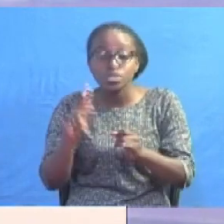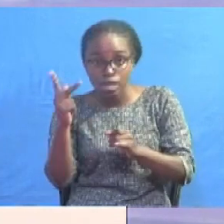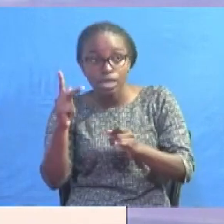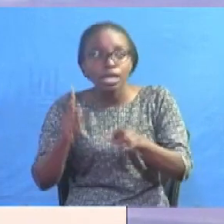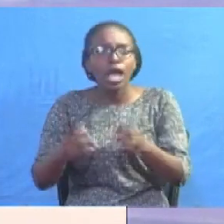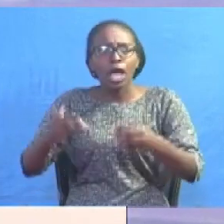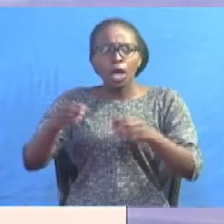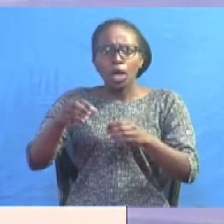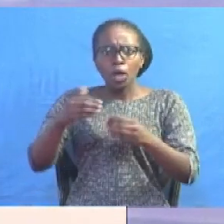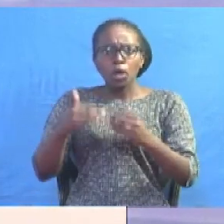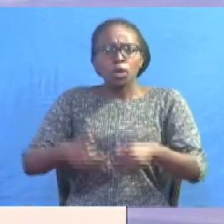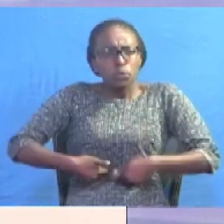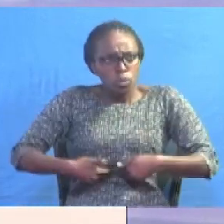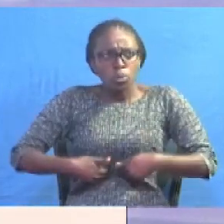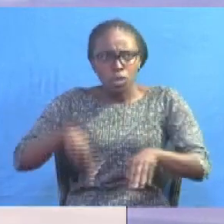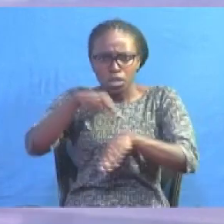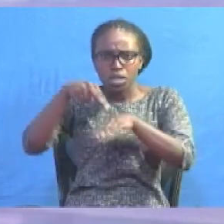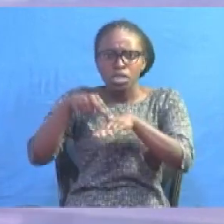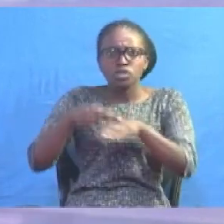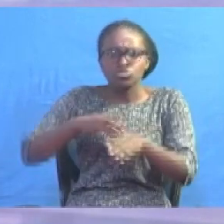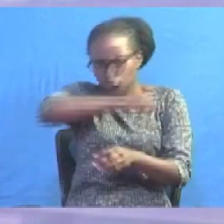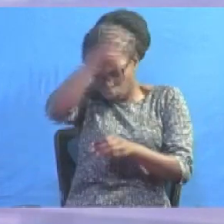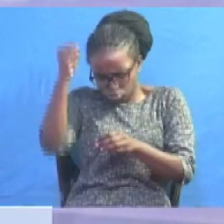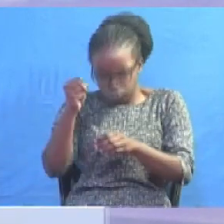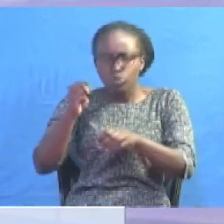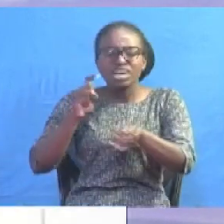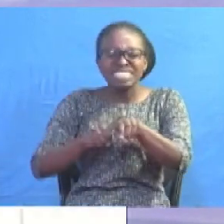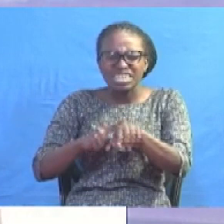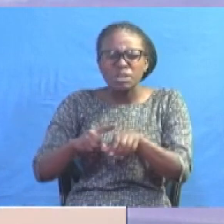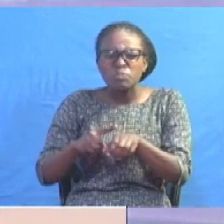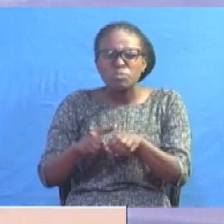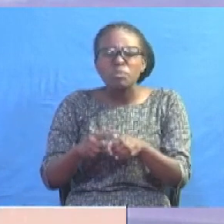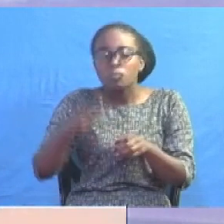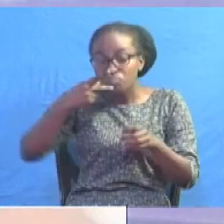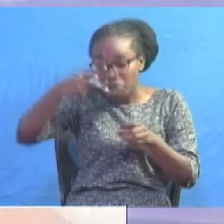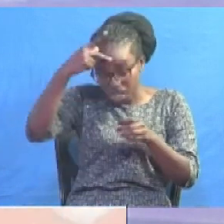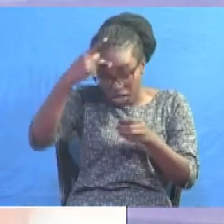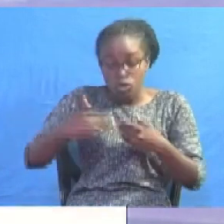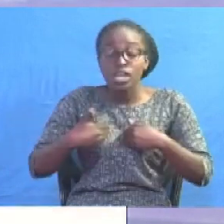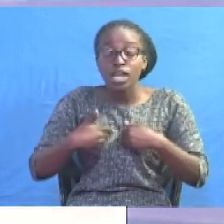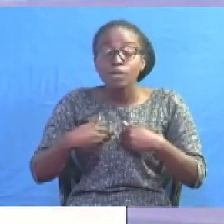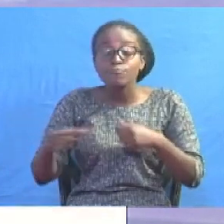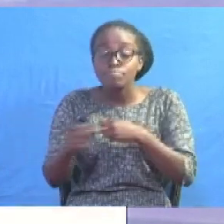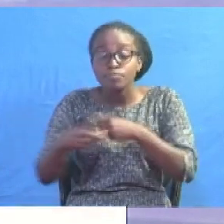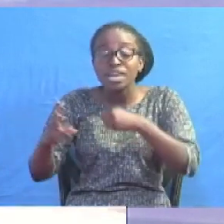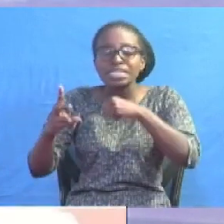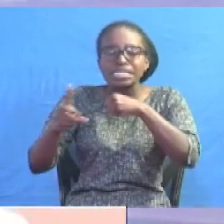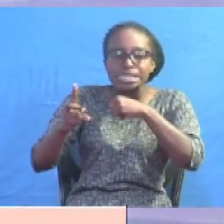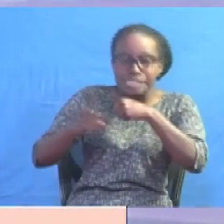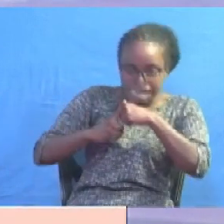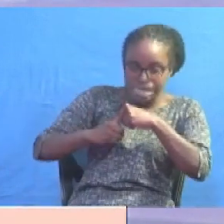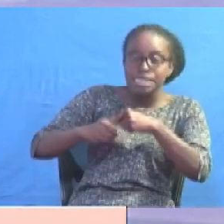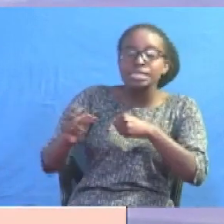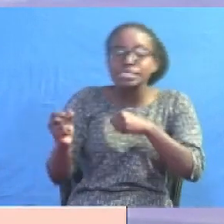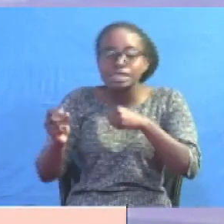vijana nchini wamefufua vuguvugu jipya la kizazi ambalo linaakisi matukio ya Julai 7